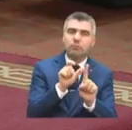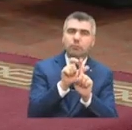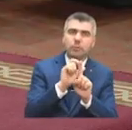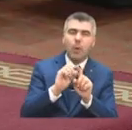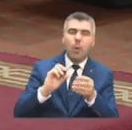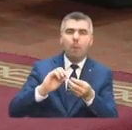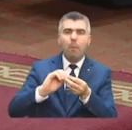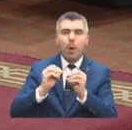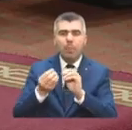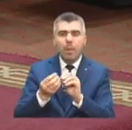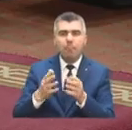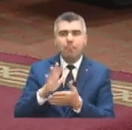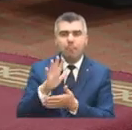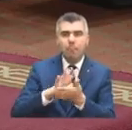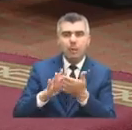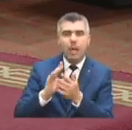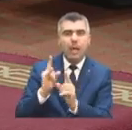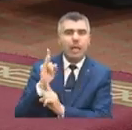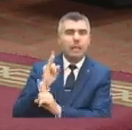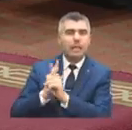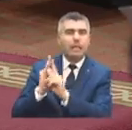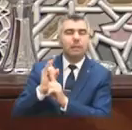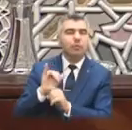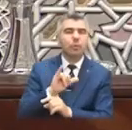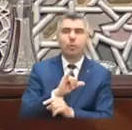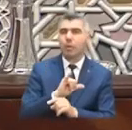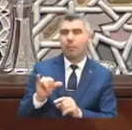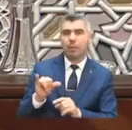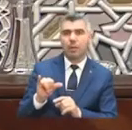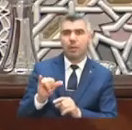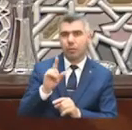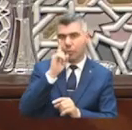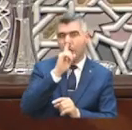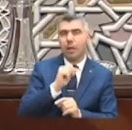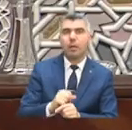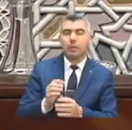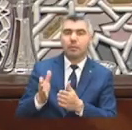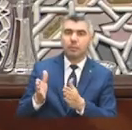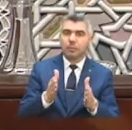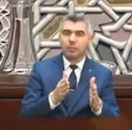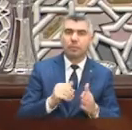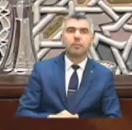المشاكل ديال التوزيع غادي نحيدوها بهذه الطريقة هذه. شكرا. شكرا السيد الوزير.